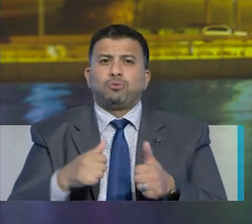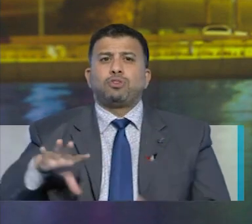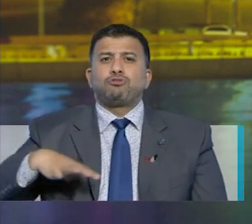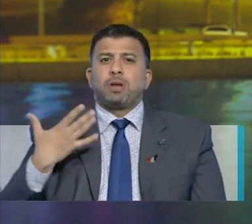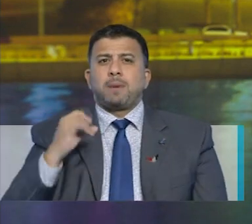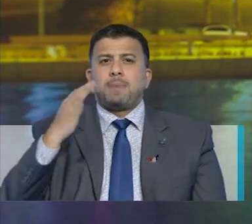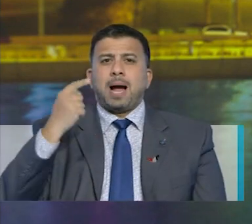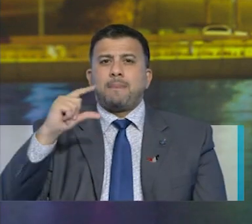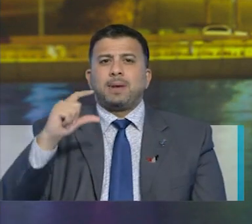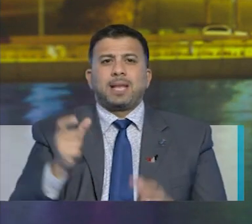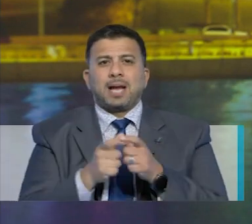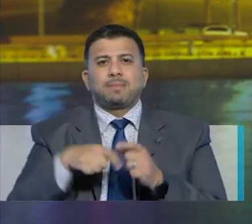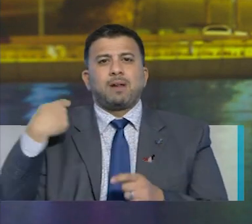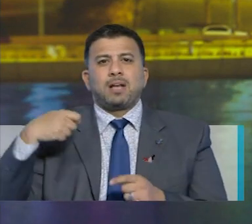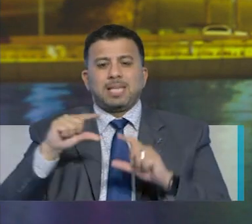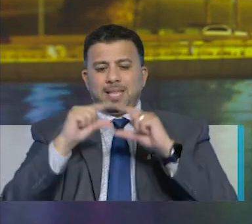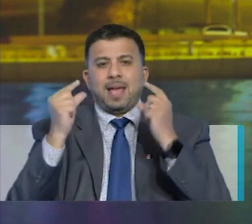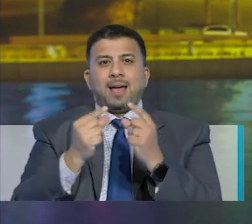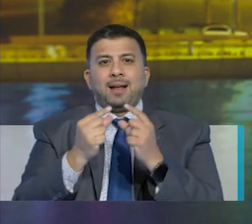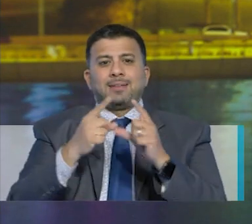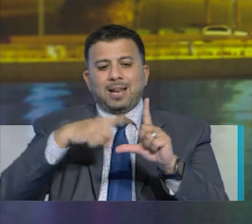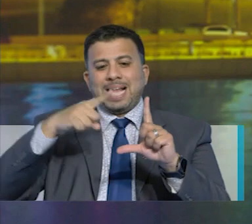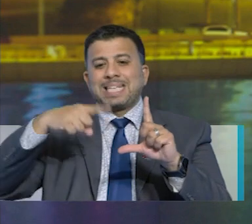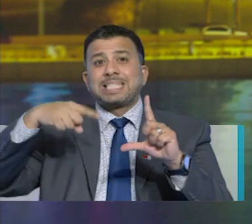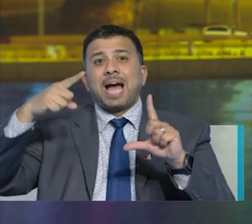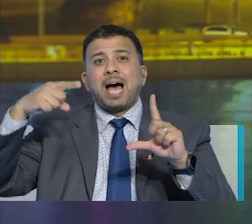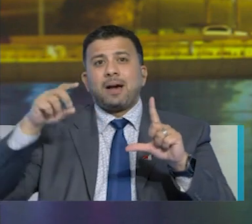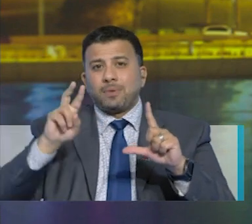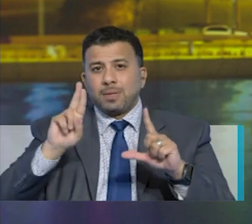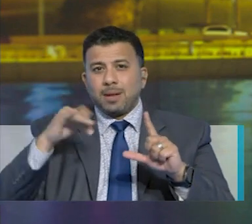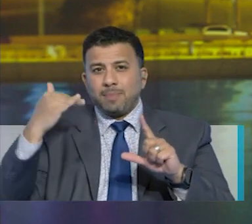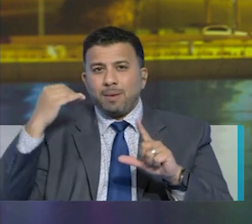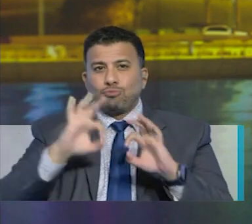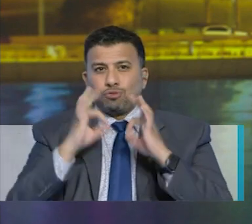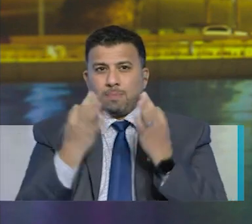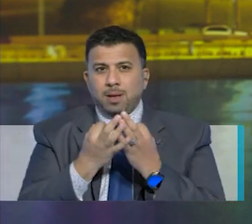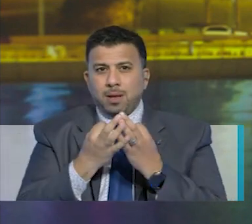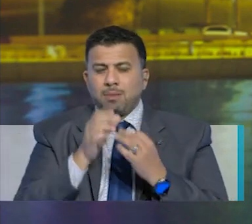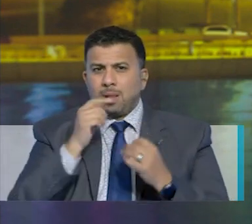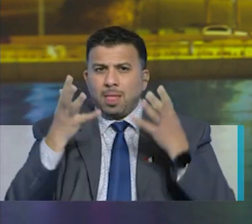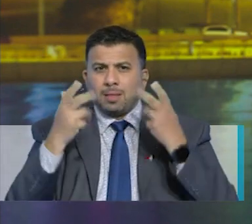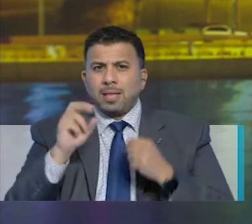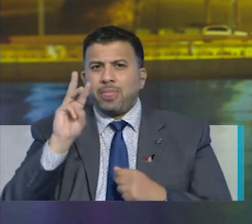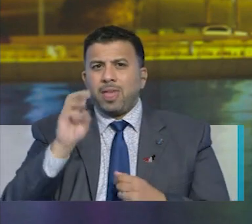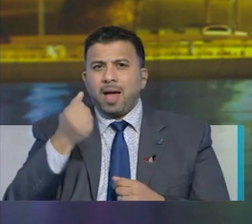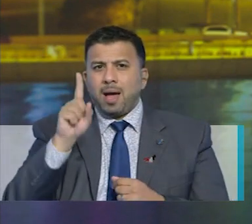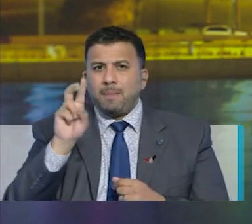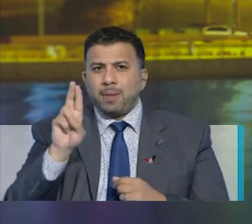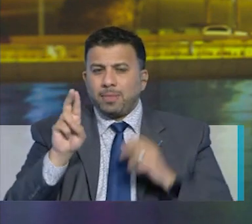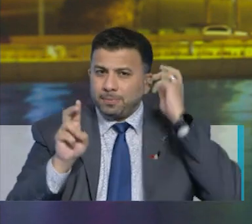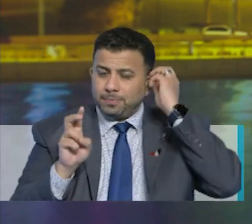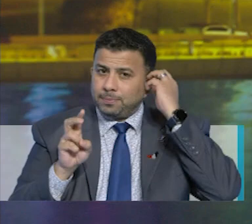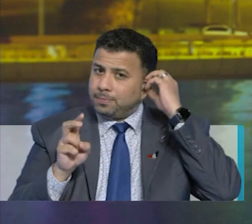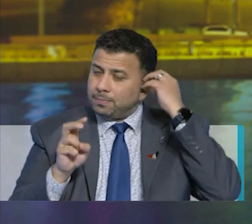بحضور الشيخ محمد بن حميد القاسمي رئيس دائرة الإحصاء والتنمية المجتمعية وسعادة ثابت